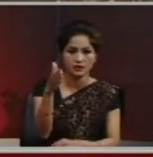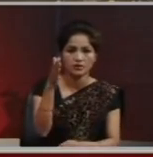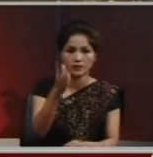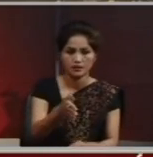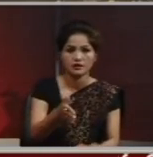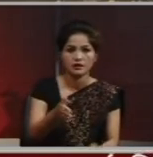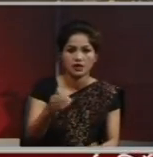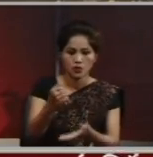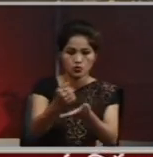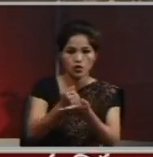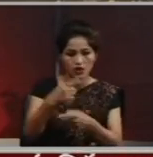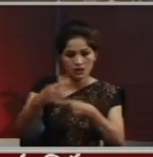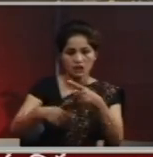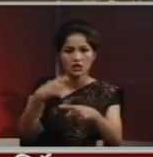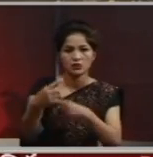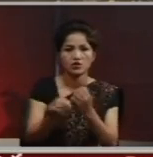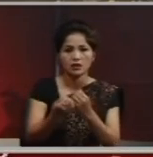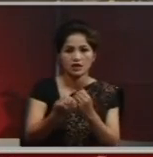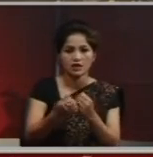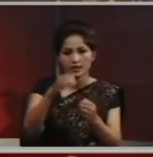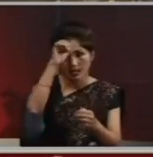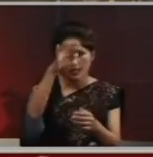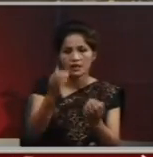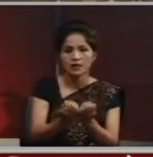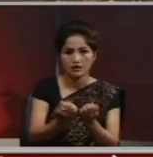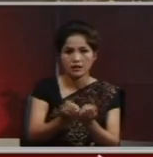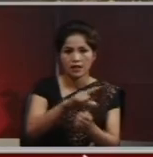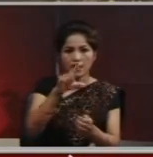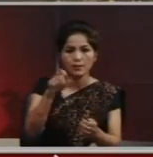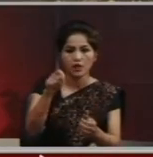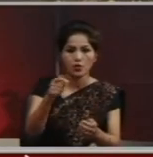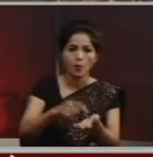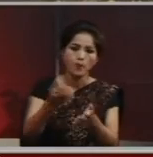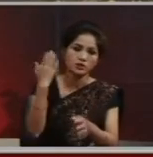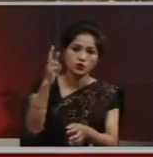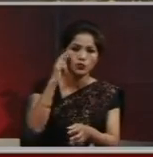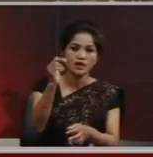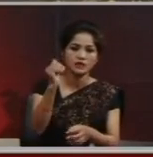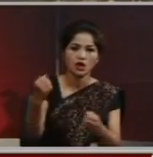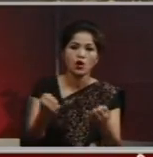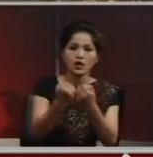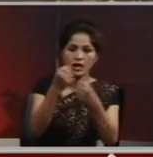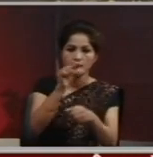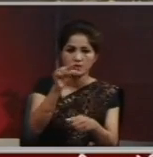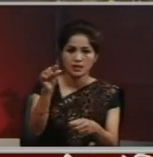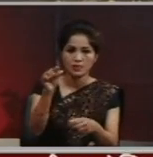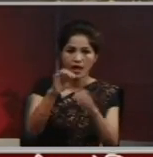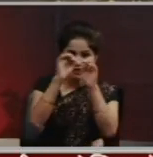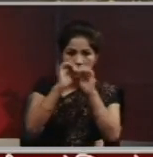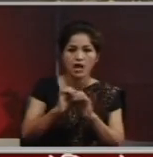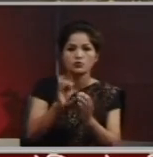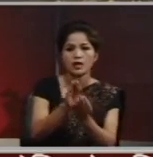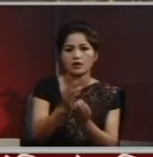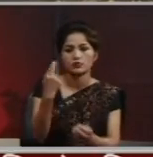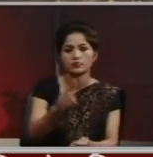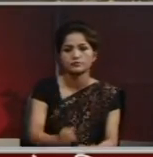बिशपले सहयोग निरन्तर रहने आश्वासनसहित नेपालको पछिल्लो राजनीतिक घटनाक्रमबारे चासो